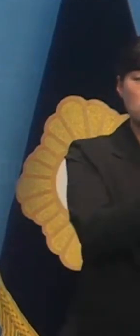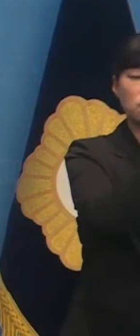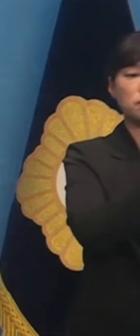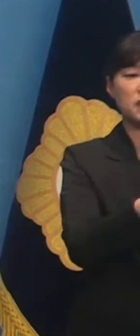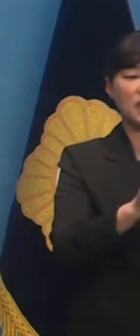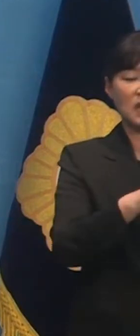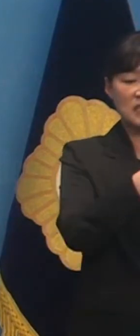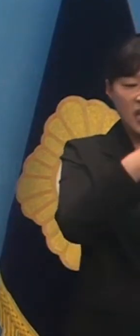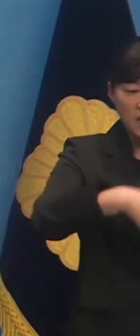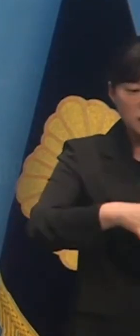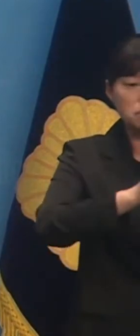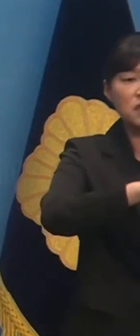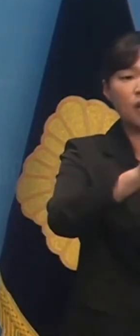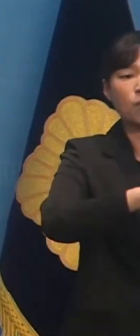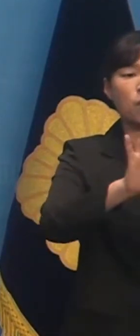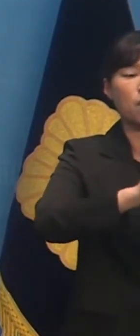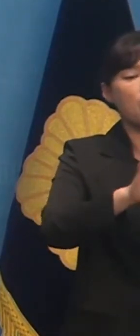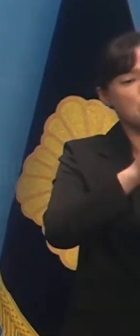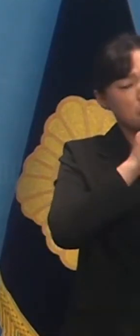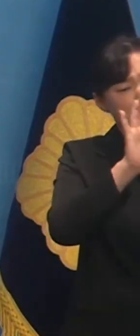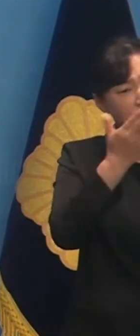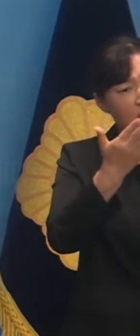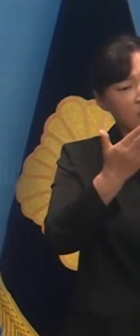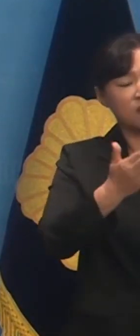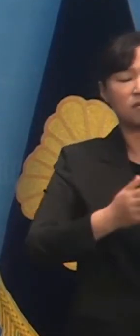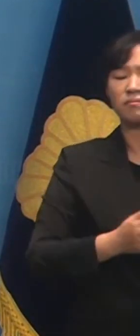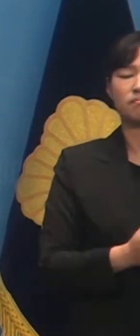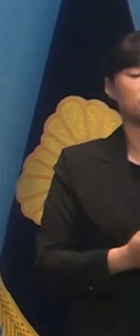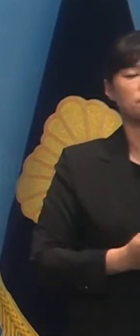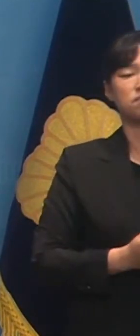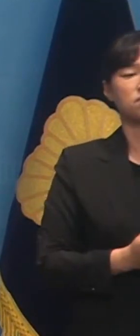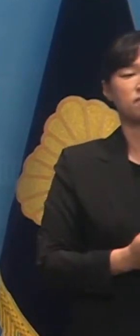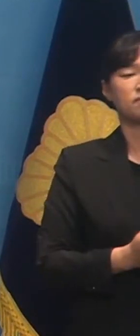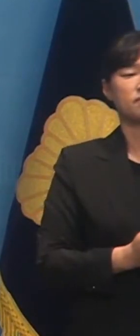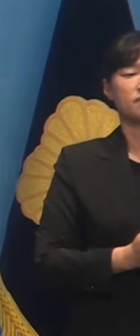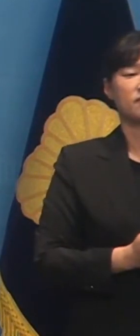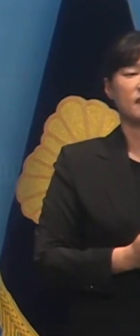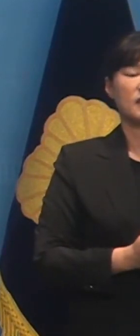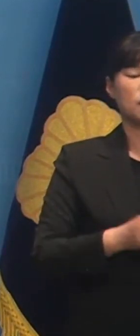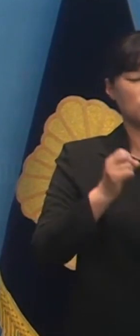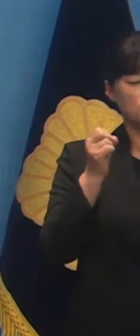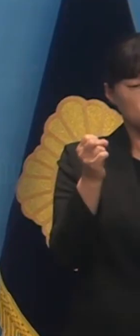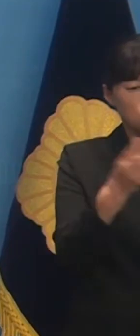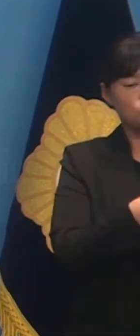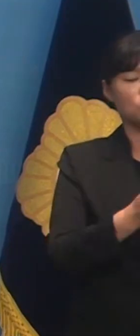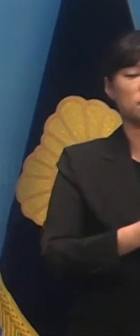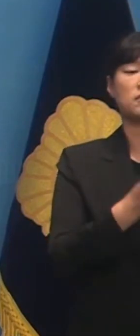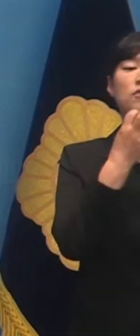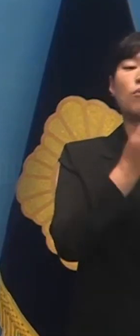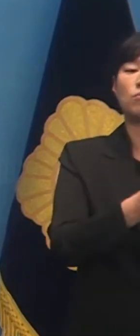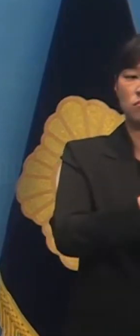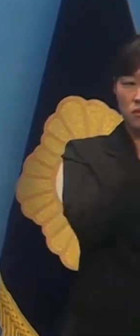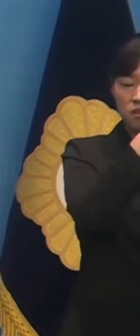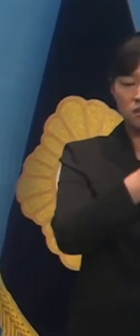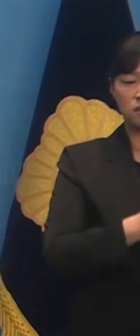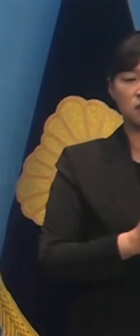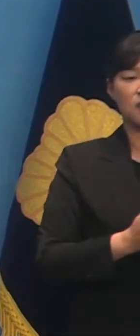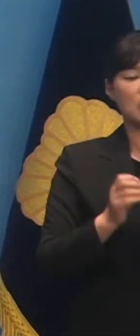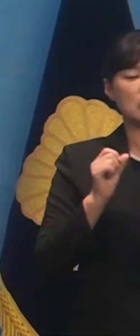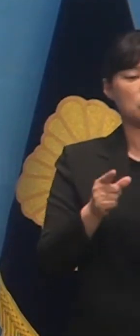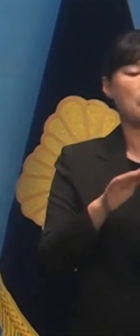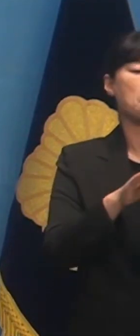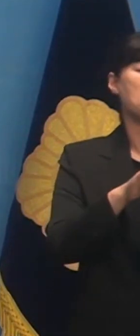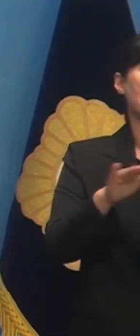시민의 혈세가 투입되는 것이 가당키나 합니까? 심지어 서울시는